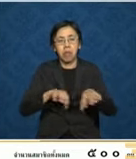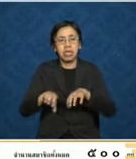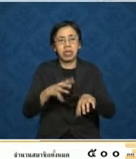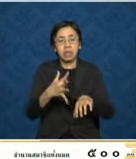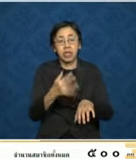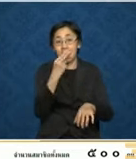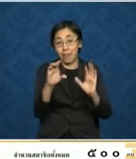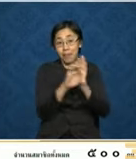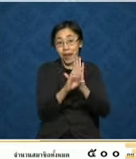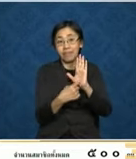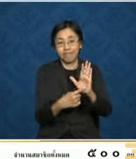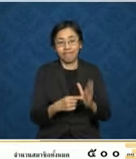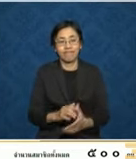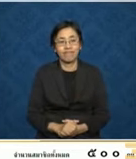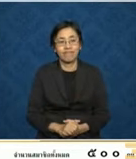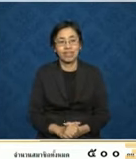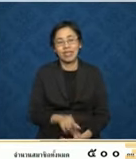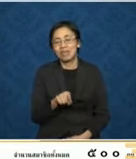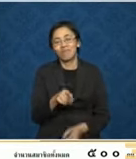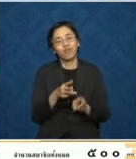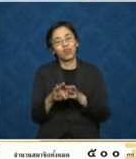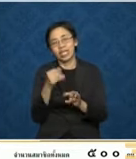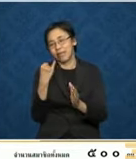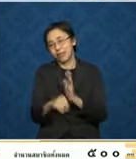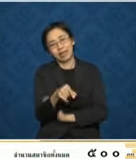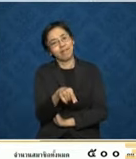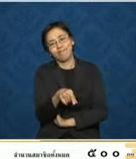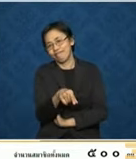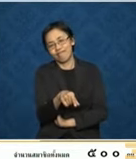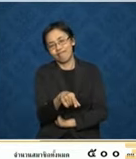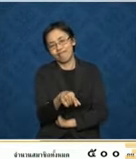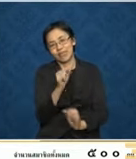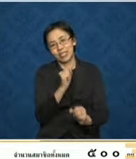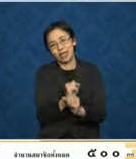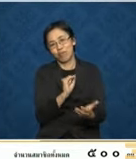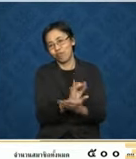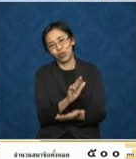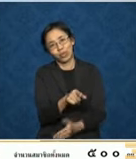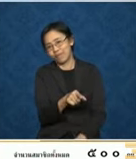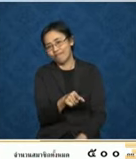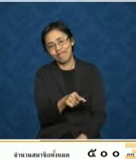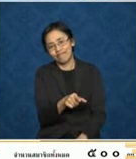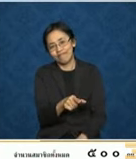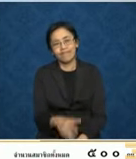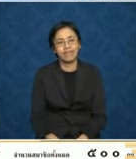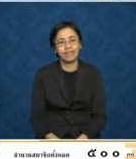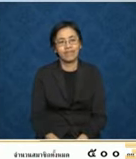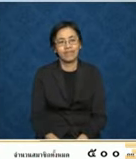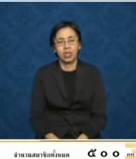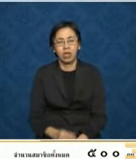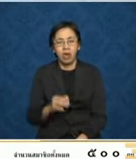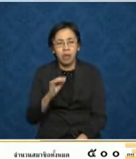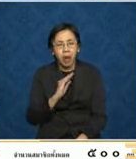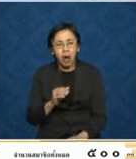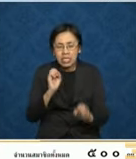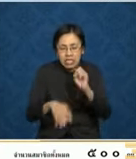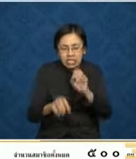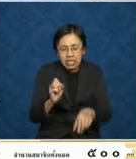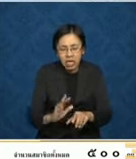แหละค่ะนี่คือการจัดการผิดหลักการนะคะมันก็ทำอากาศเสียห